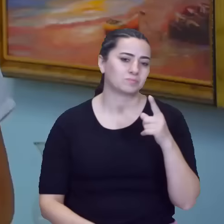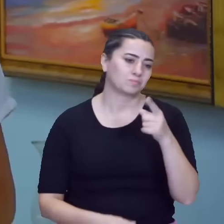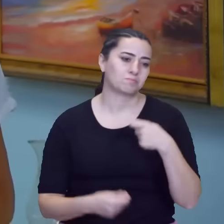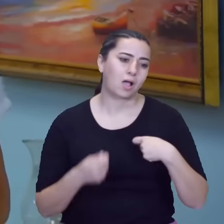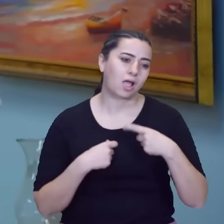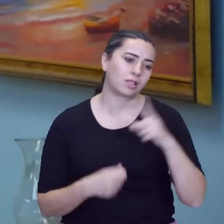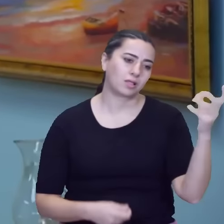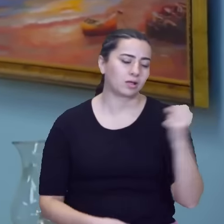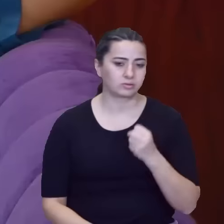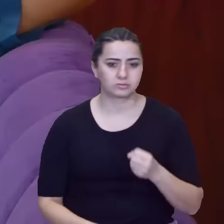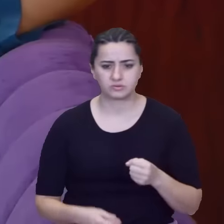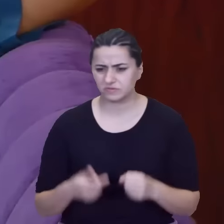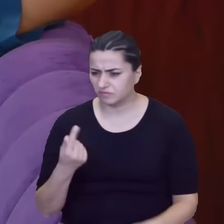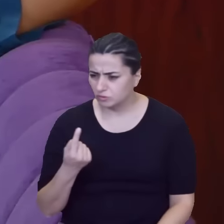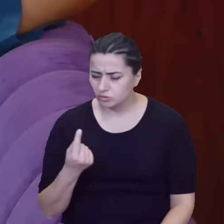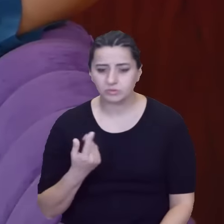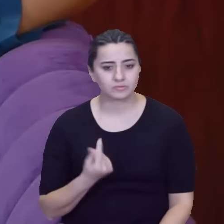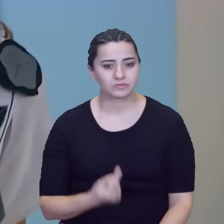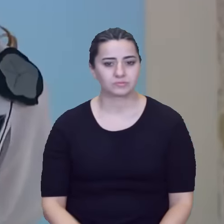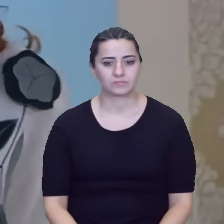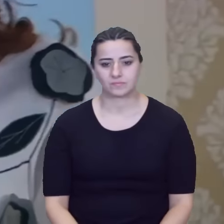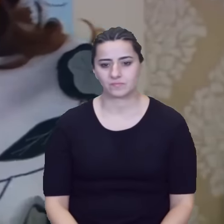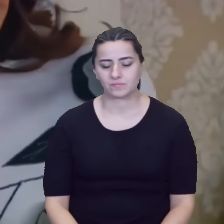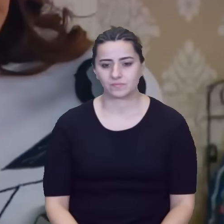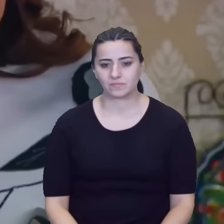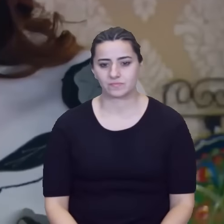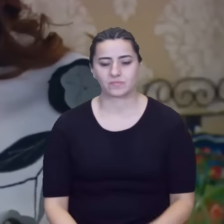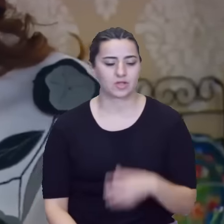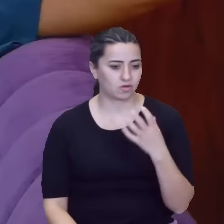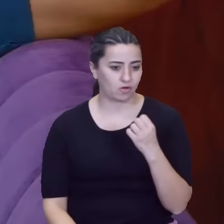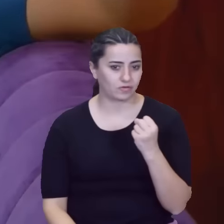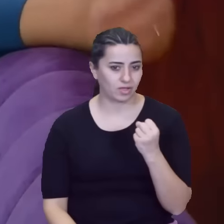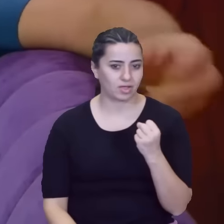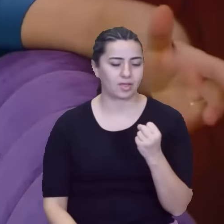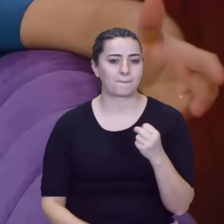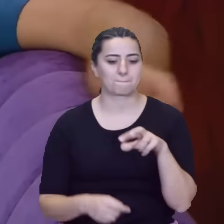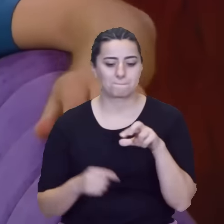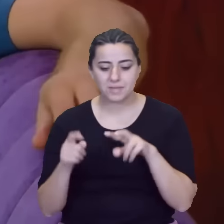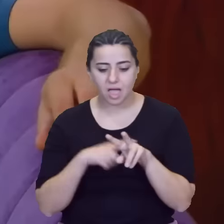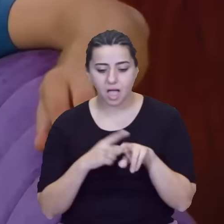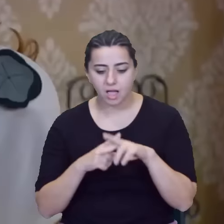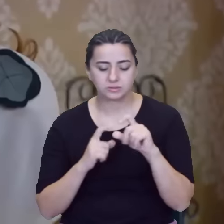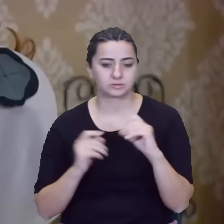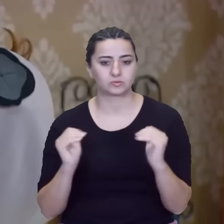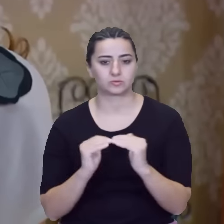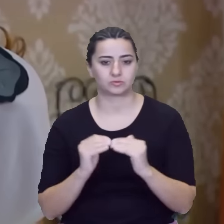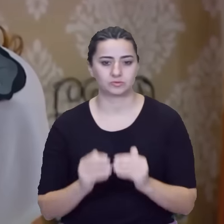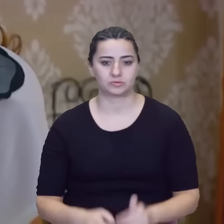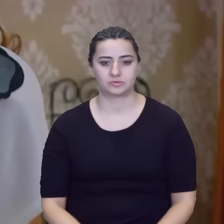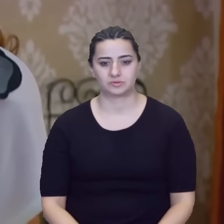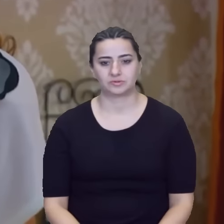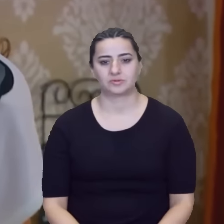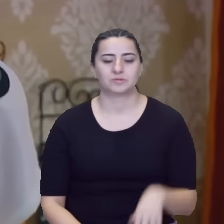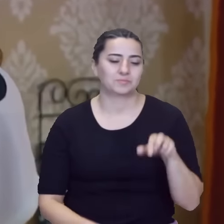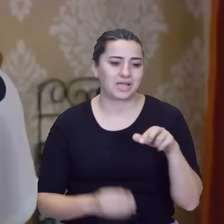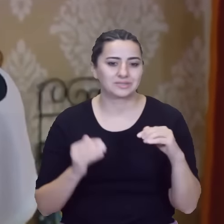gel. Fasulye mi? Fasulye. Köfte yapacaksın. Piyazsız mı olacak? Bir de